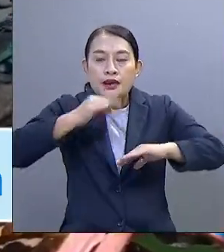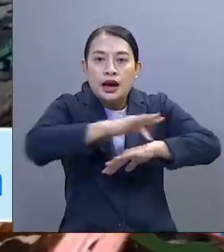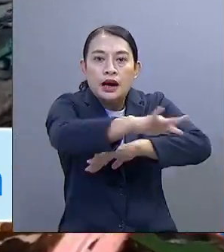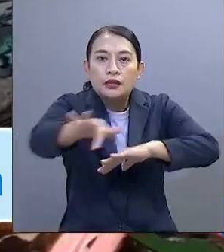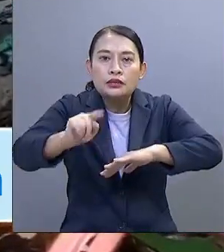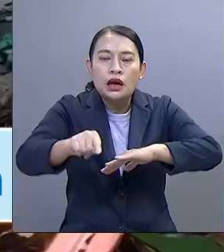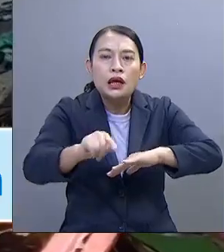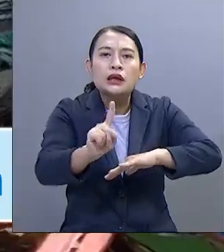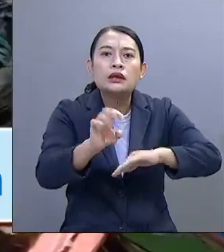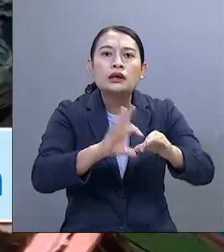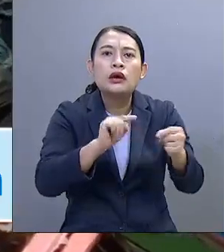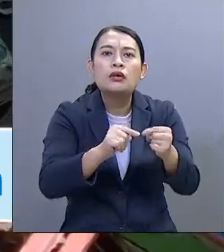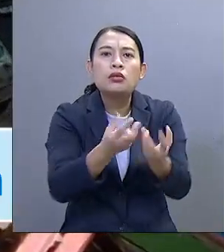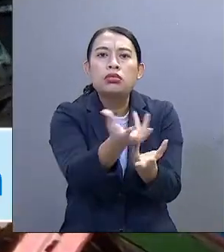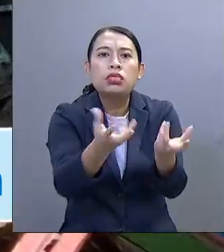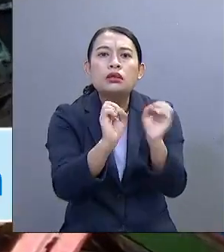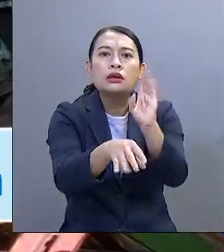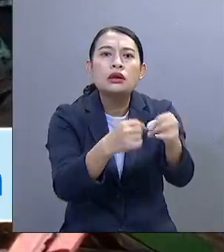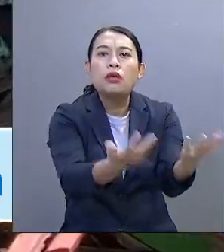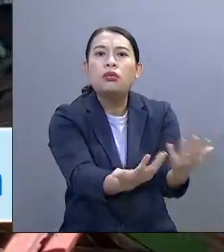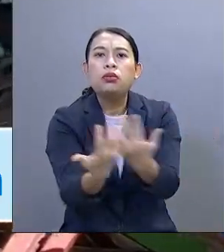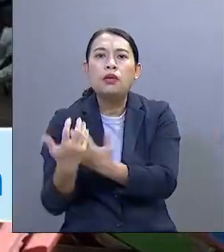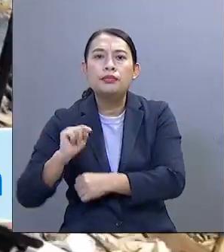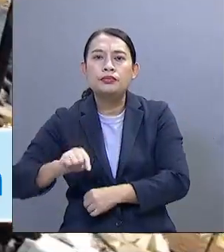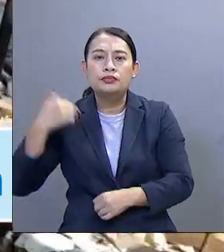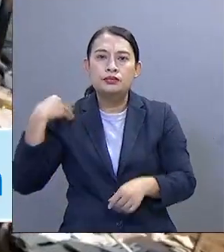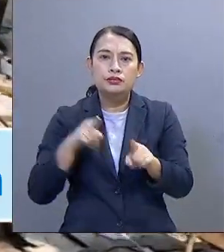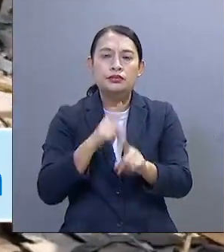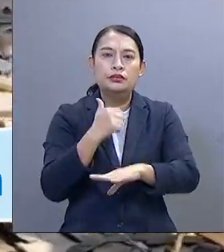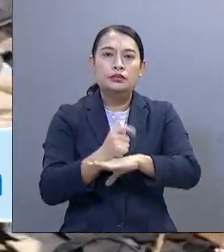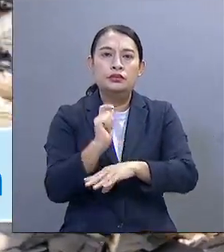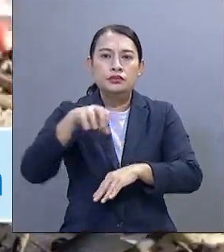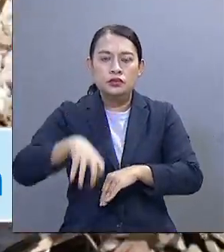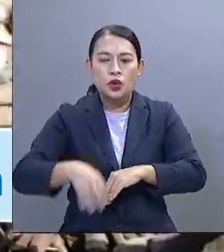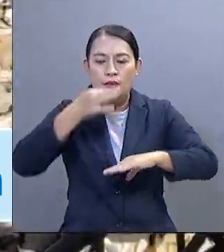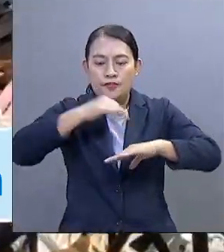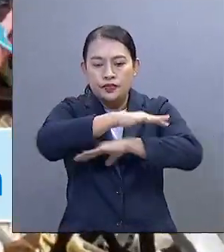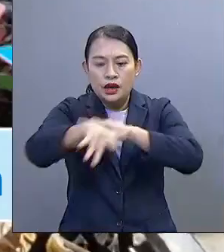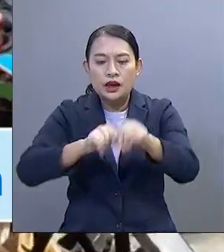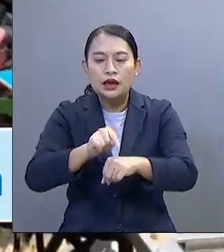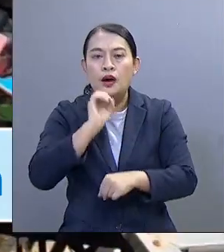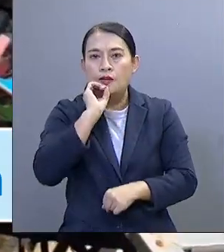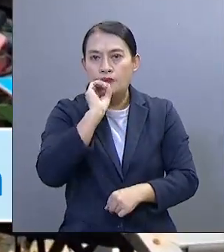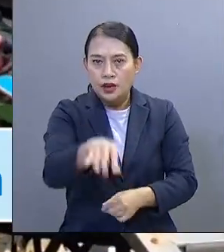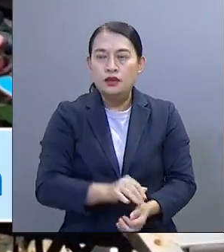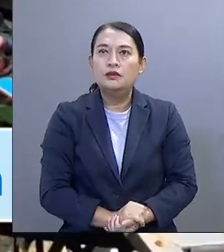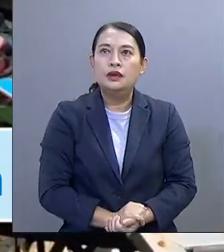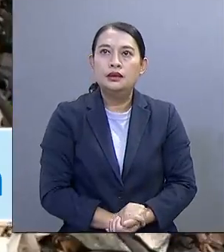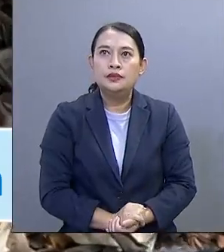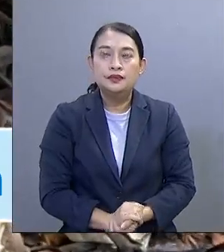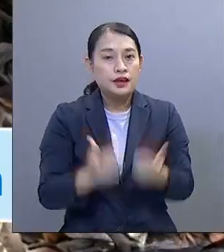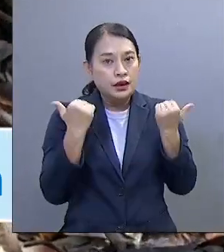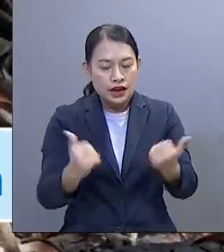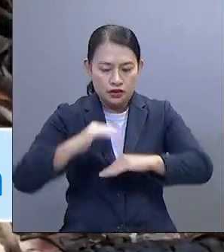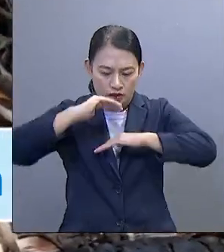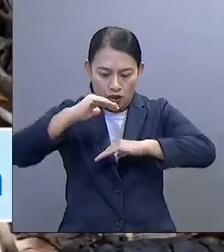พัฏขยะเอาขึนหมาตอนน้ข้นน้ลงด้วยอธิบุธีกรมศพยากรททะเลและชัยฝั่งก็บอกว่า เอาละ ต้องกำ